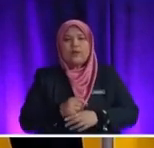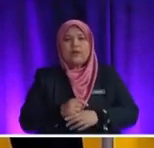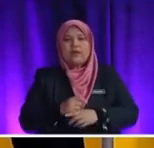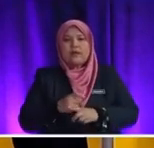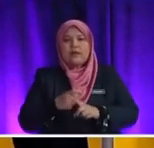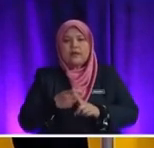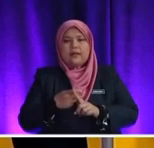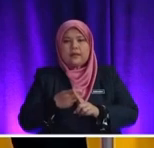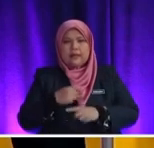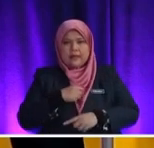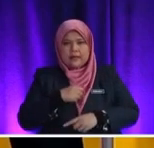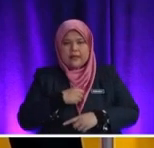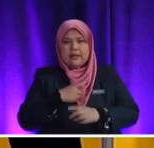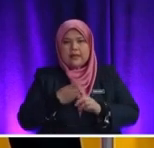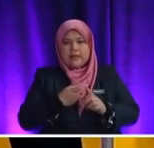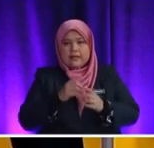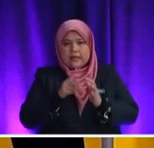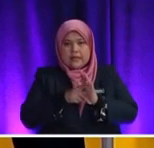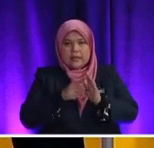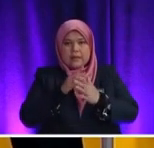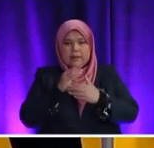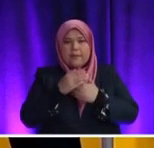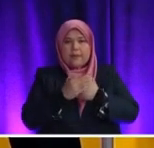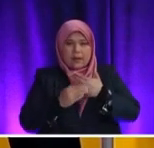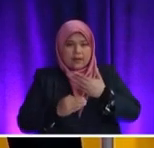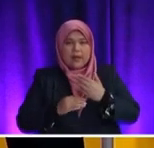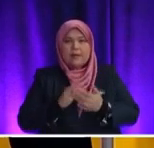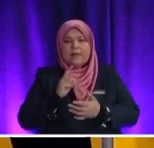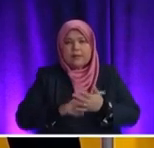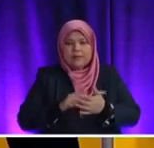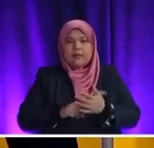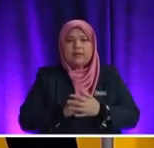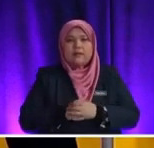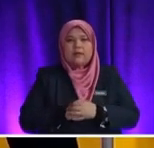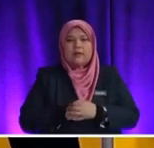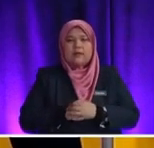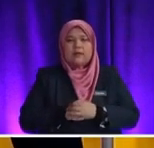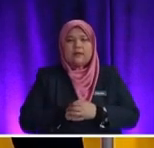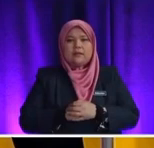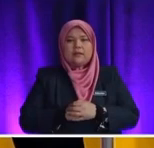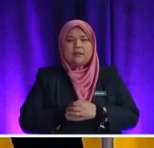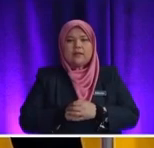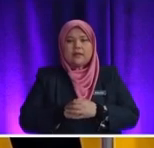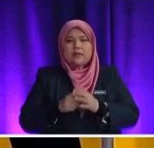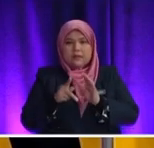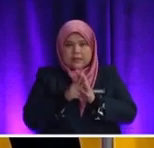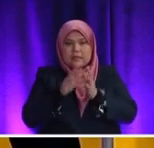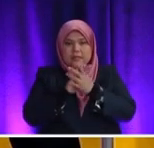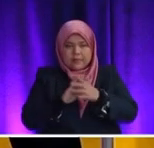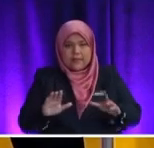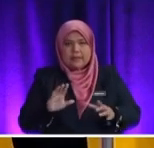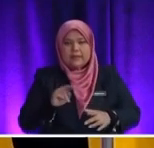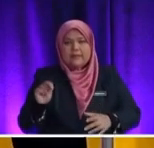sebarang kemalangan rekuh Iya untuk kita elakkan di berbentuk berlaku jadi kita siapkan digital